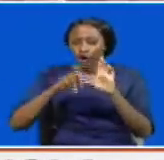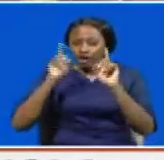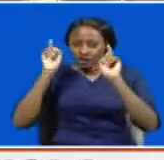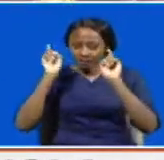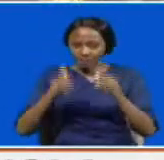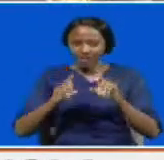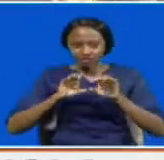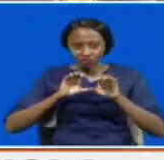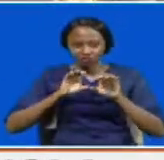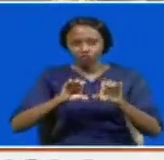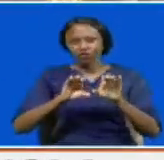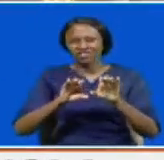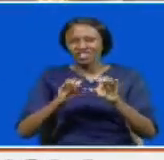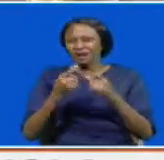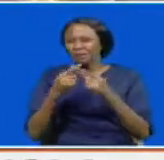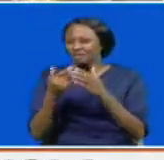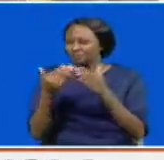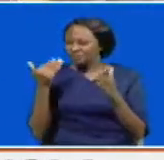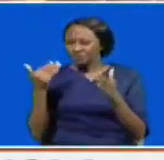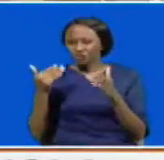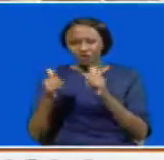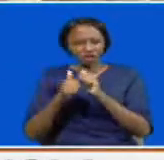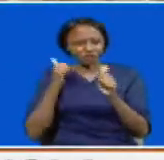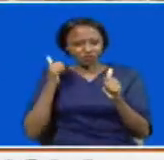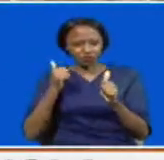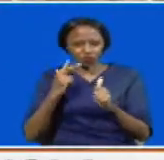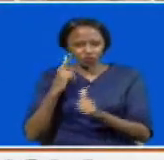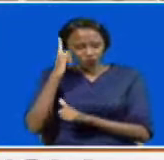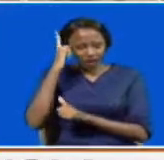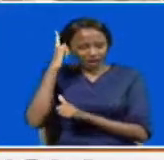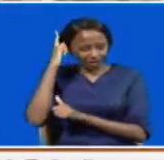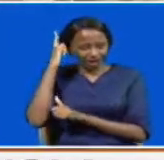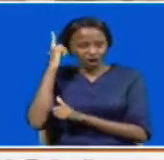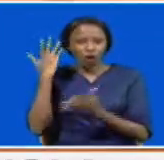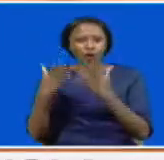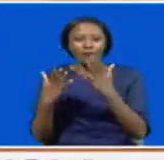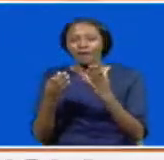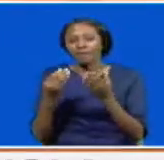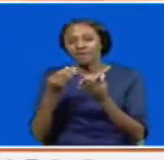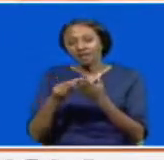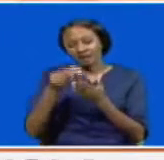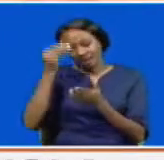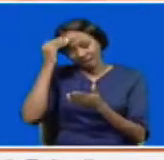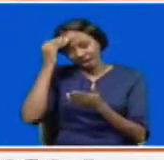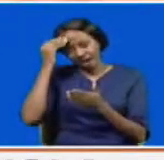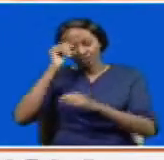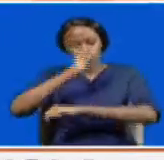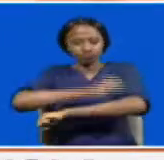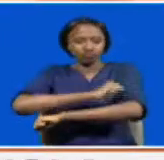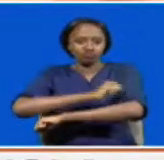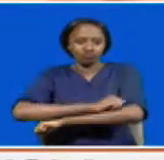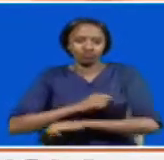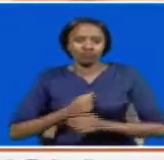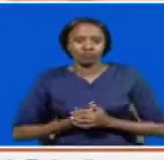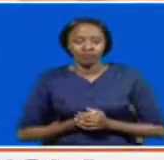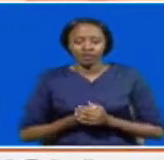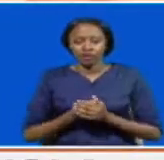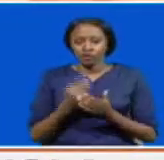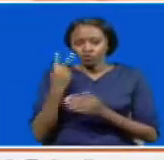Mackenzie, kwani hapendezwi na itikadi za kukata nywele au kuzuia masomo. So we believe she's somewhere in that